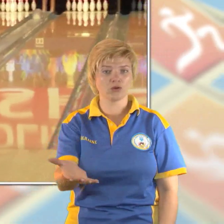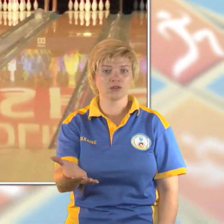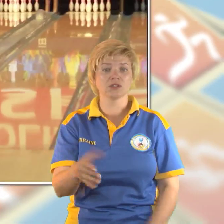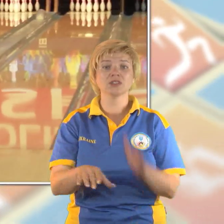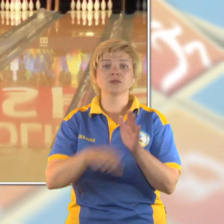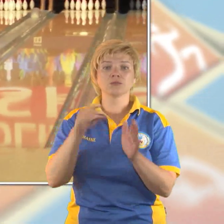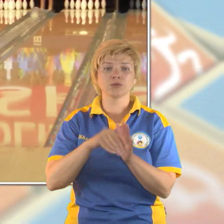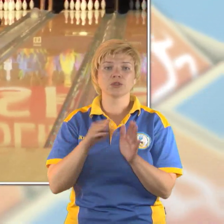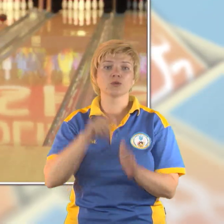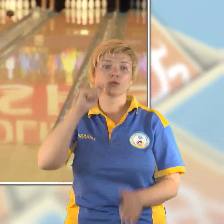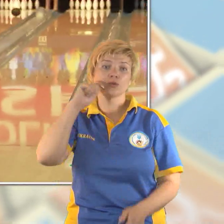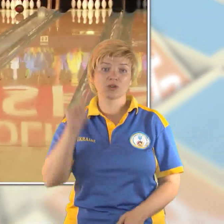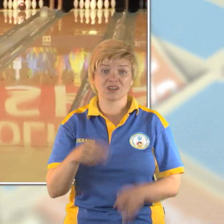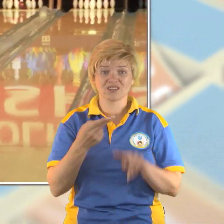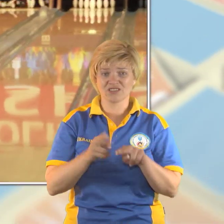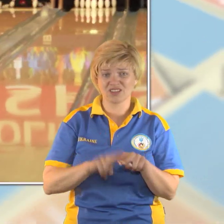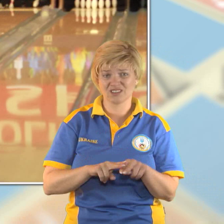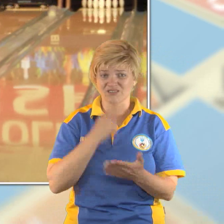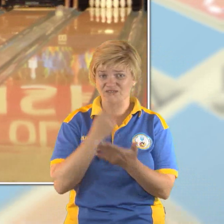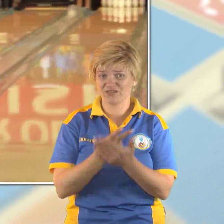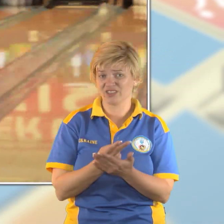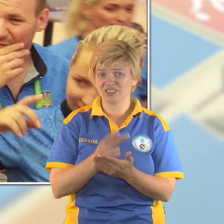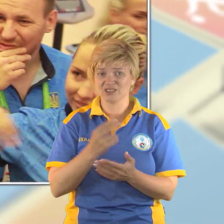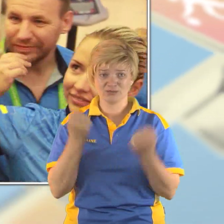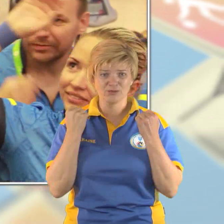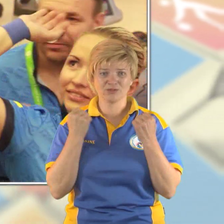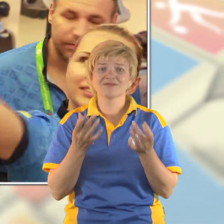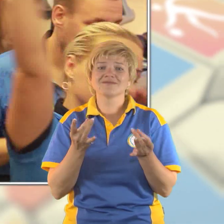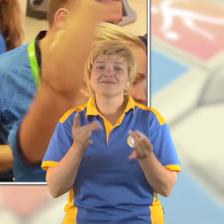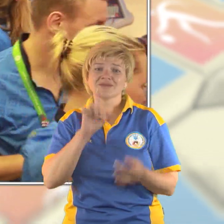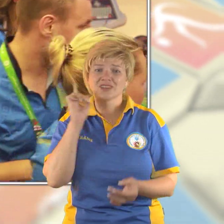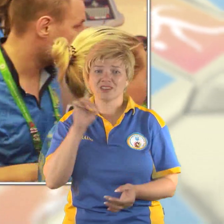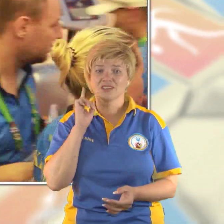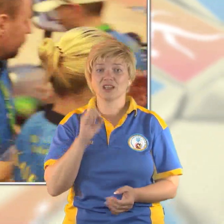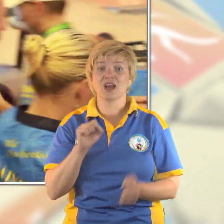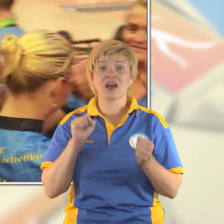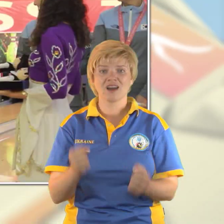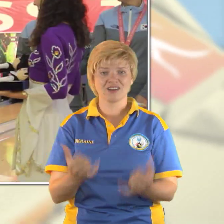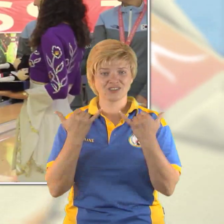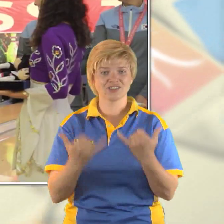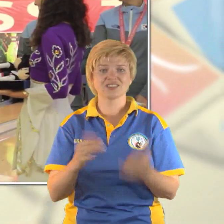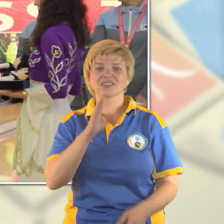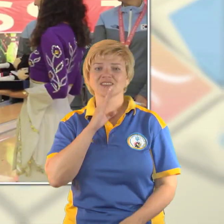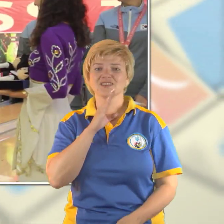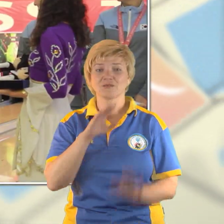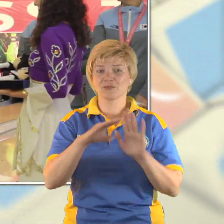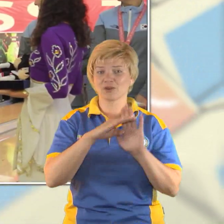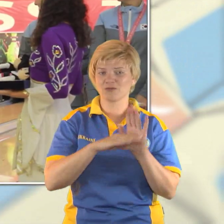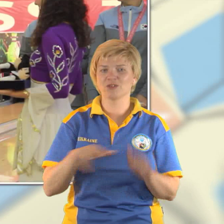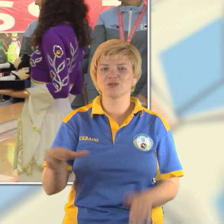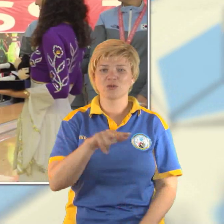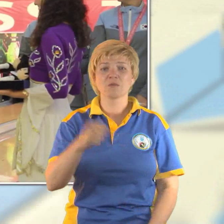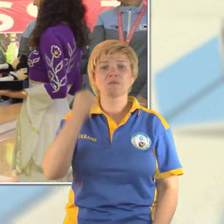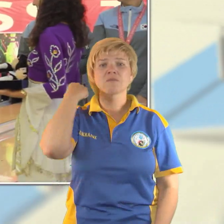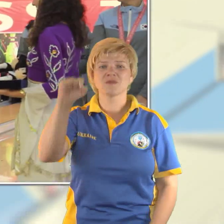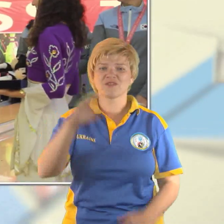золото у боулінгу. Ще не так давно збірна України робила в цьому виді спорту перші кроки, а зараз дівчата в